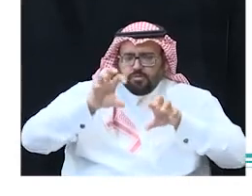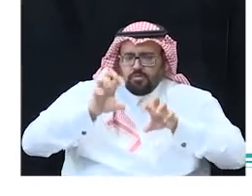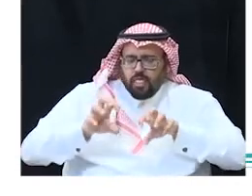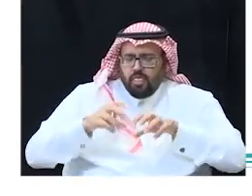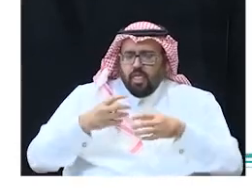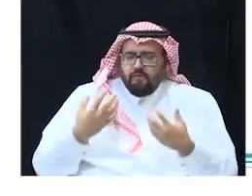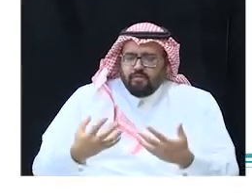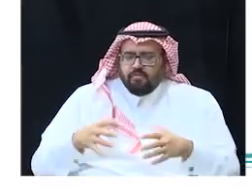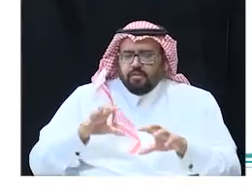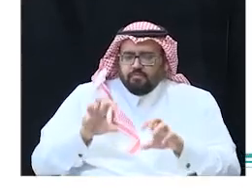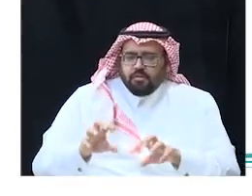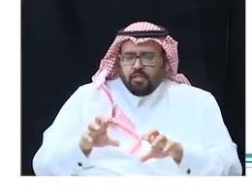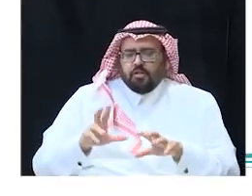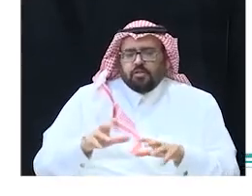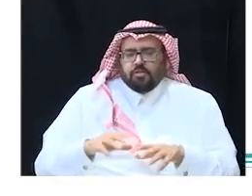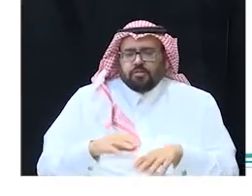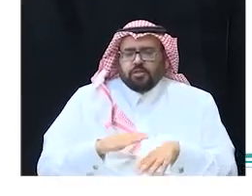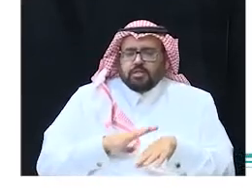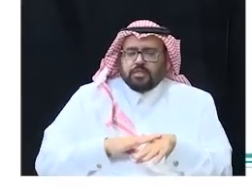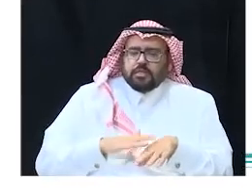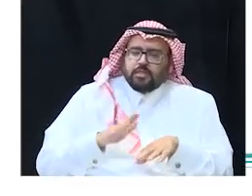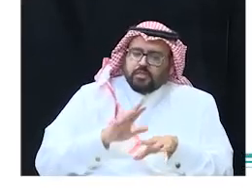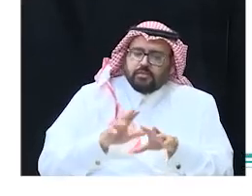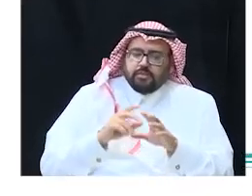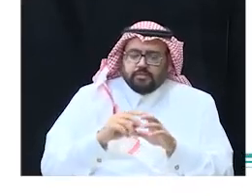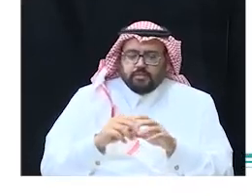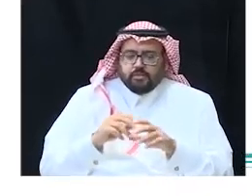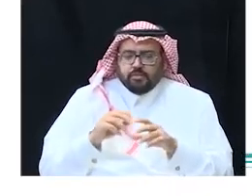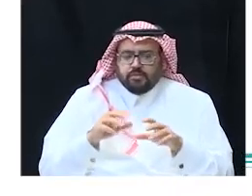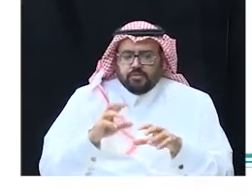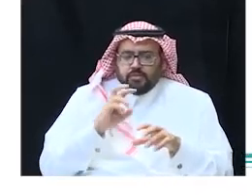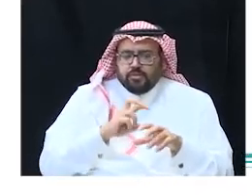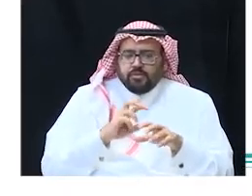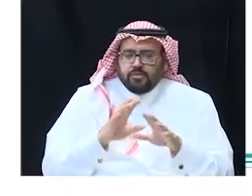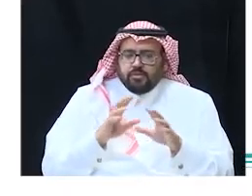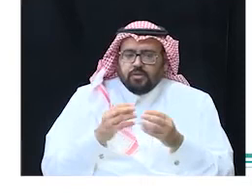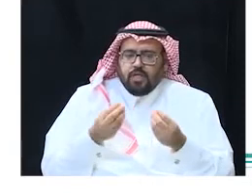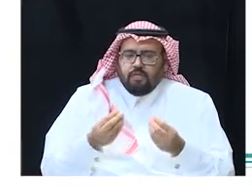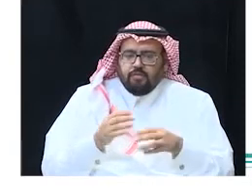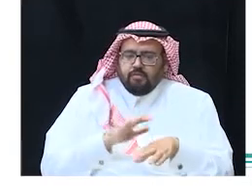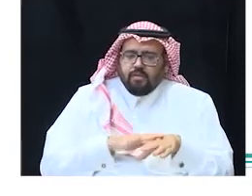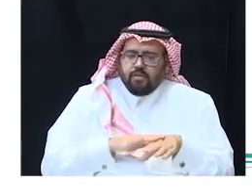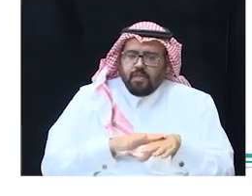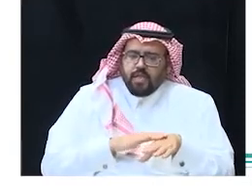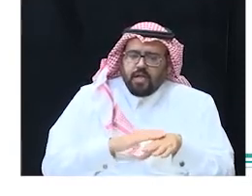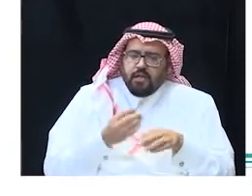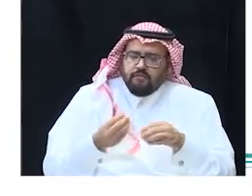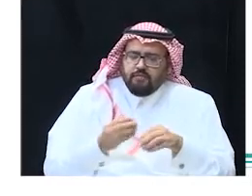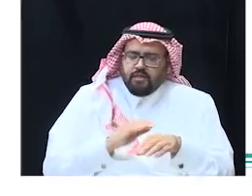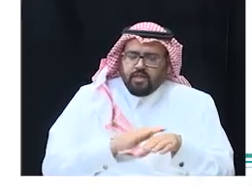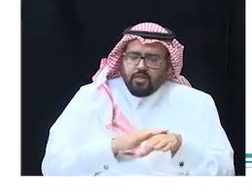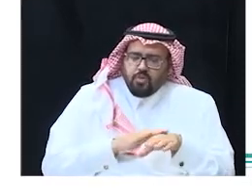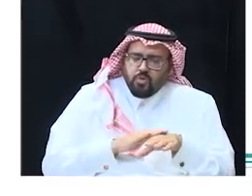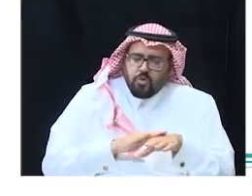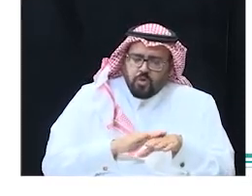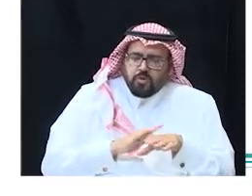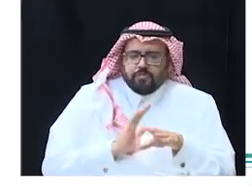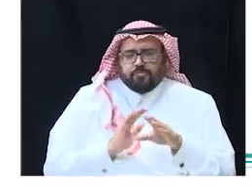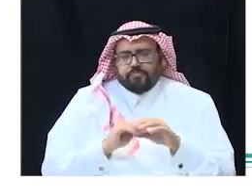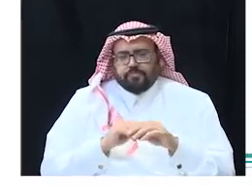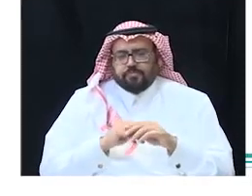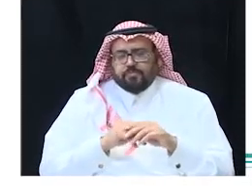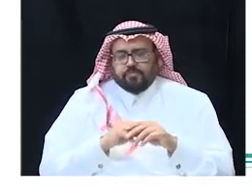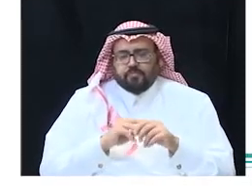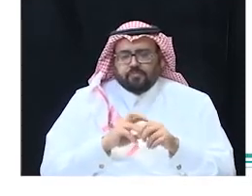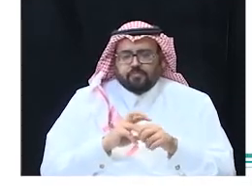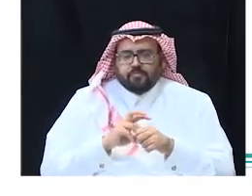الجسم، بينما إذا كان على سطح أملس وش اللي يصير؟ يحتاج إلى قوة أقل،